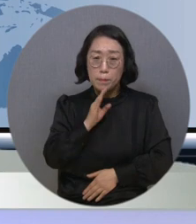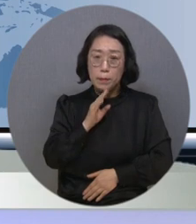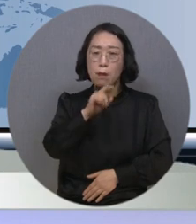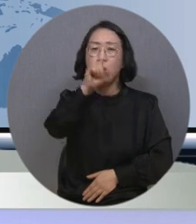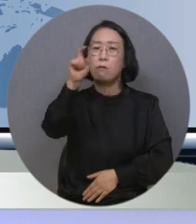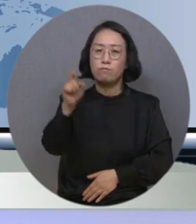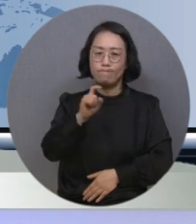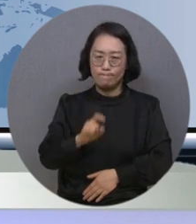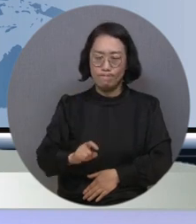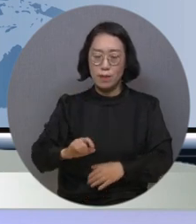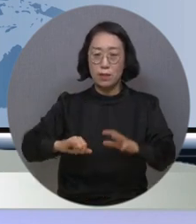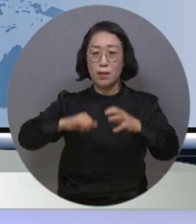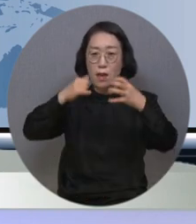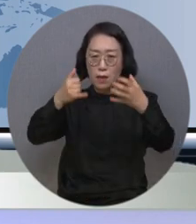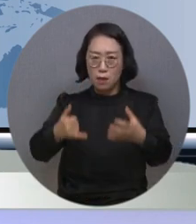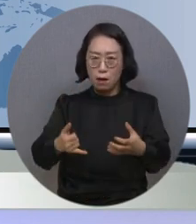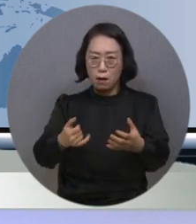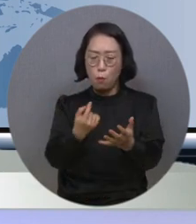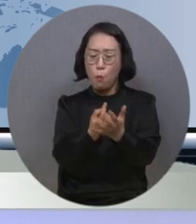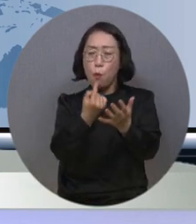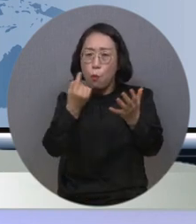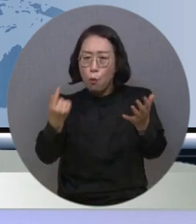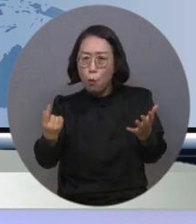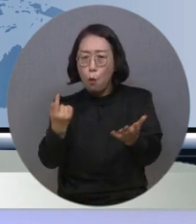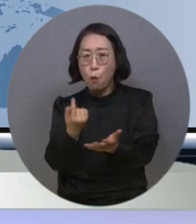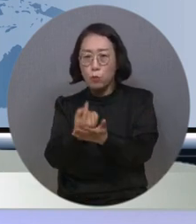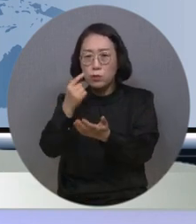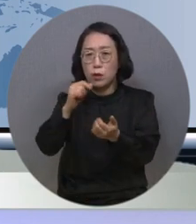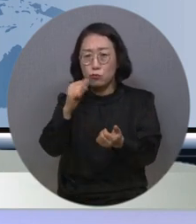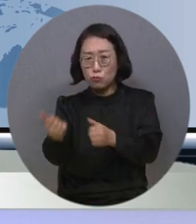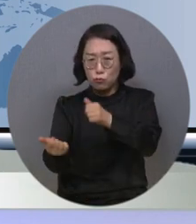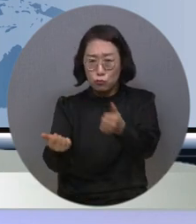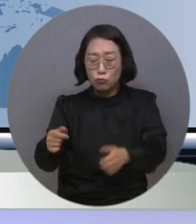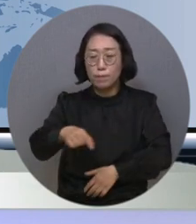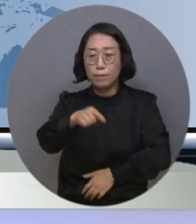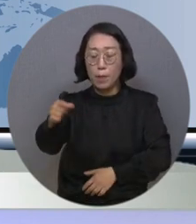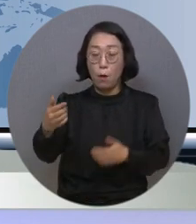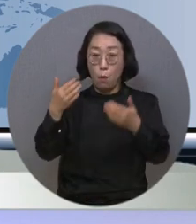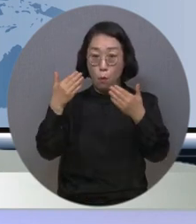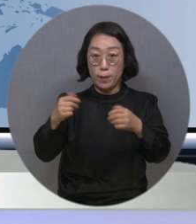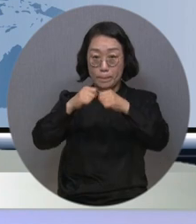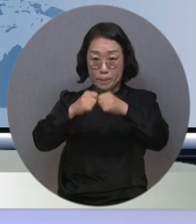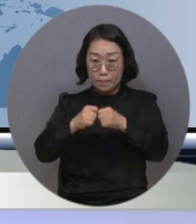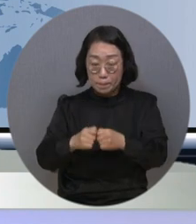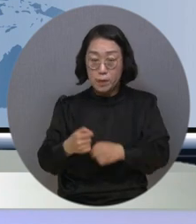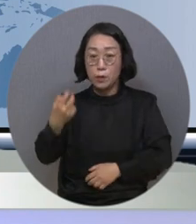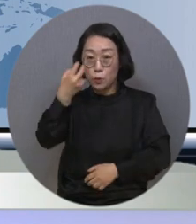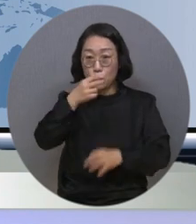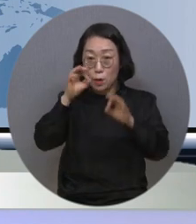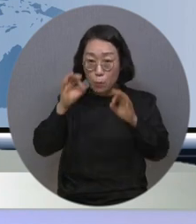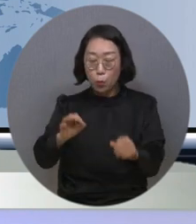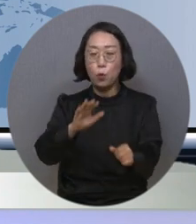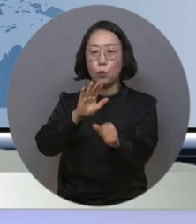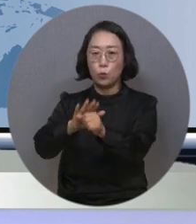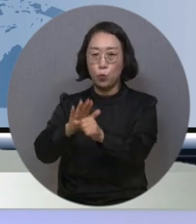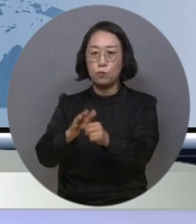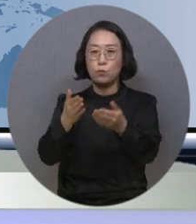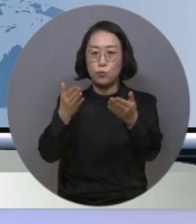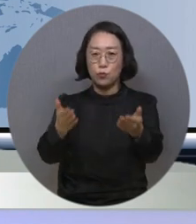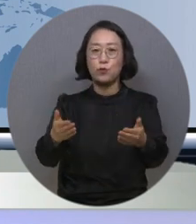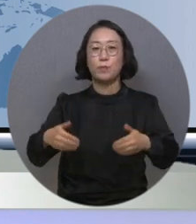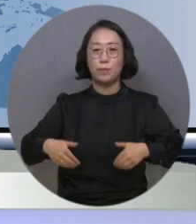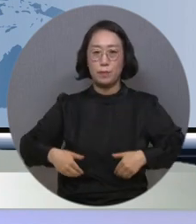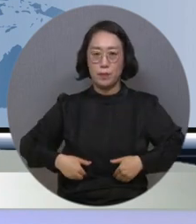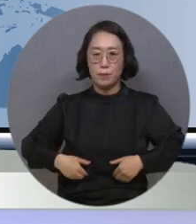될까요이 세상과의 단절 고립된 죽음이 늘고 있는 상황에서 정확한 실태 파악을 통한 대책 마련이 시급해 보입니다